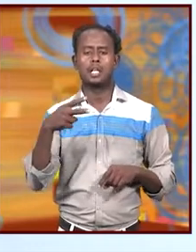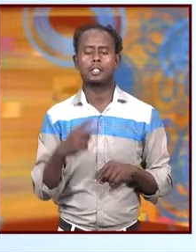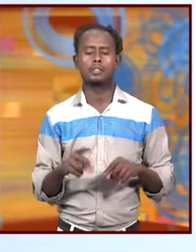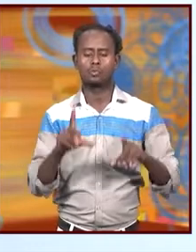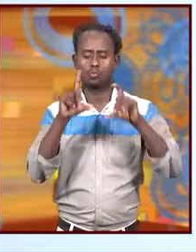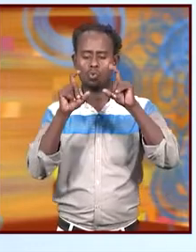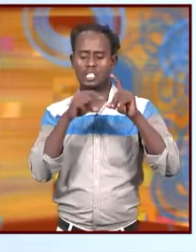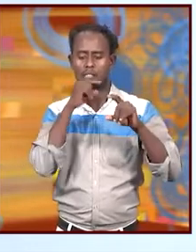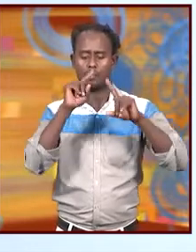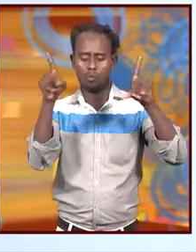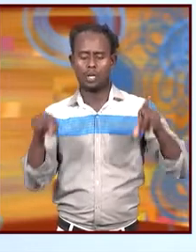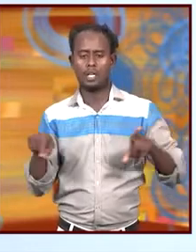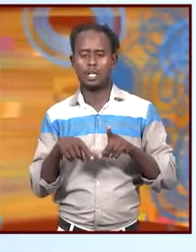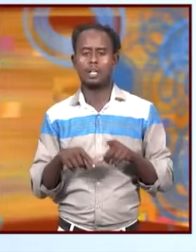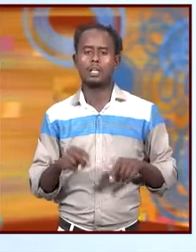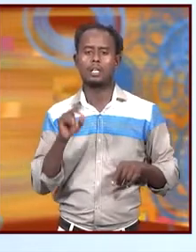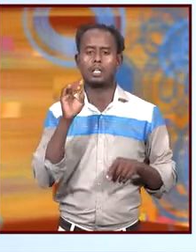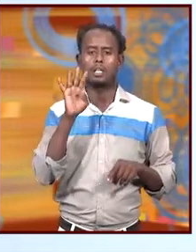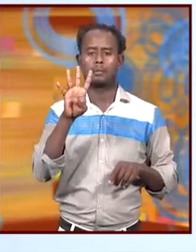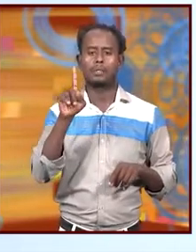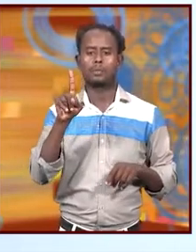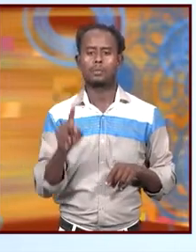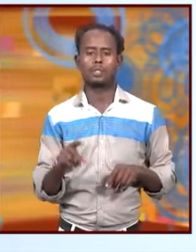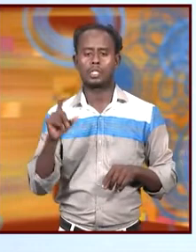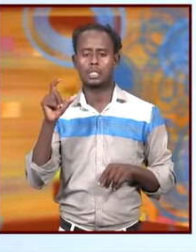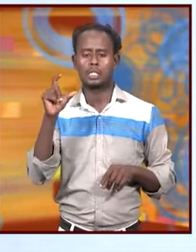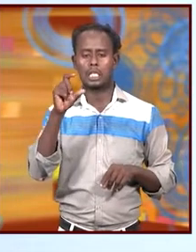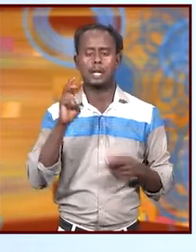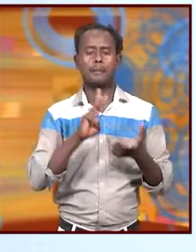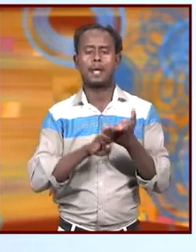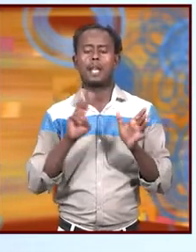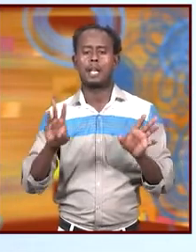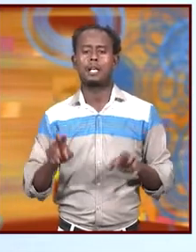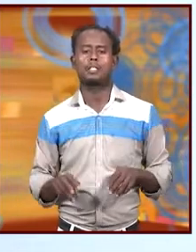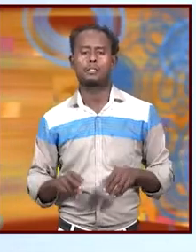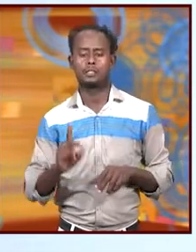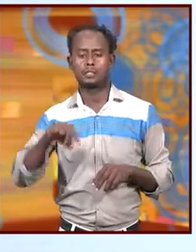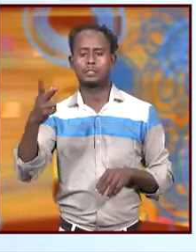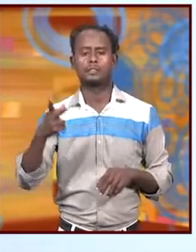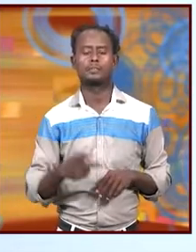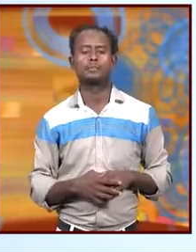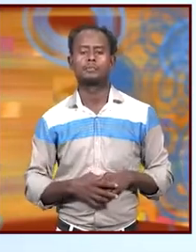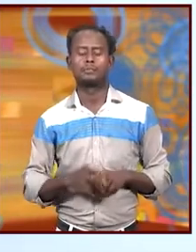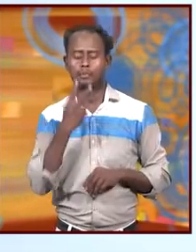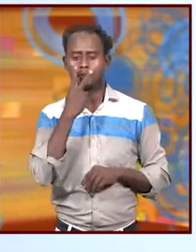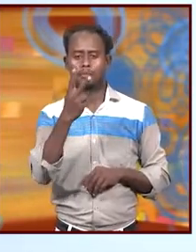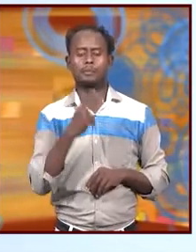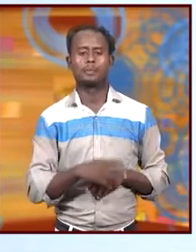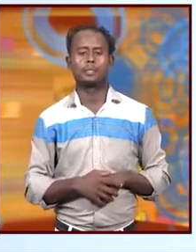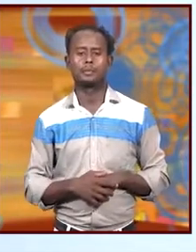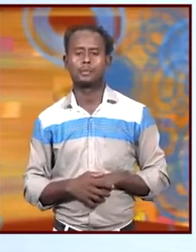புகைப்படத்தினுடைய நீளம் 41 சென்டிமீட்டர். அடுத்து நாம் காண